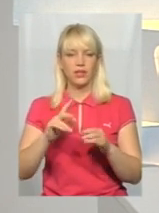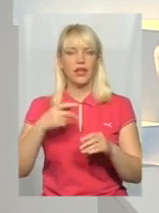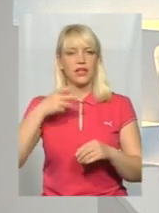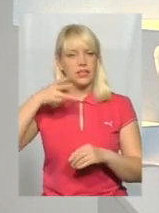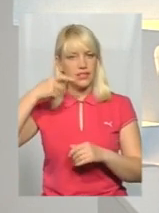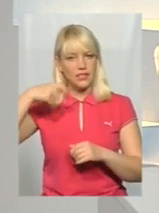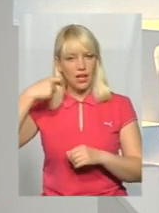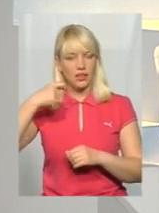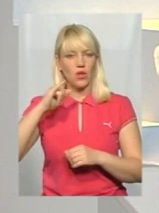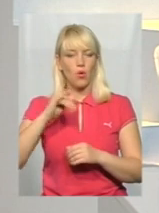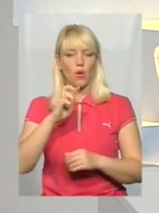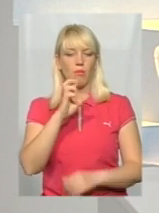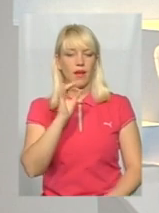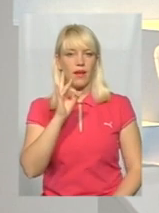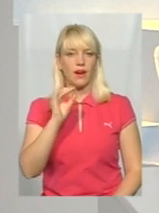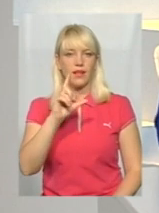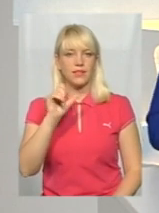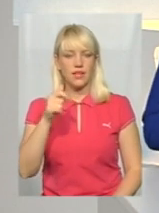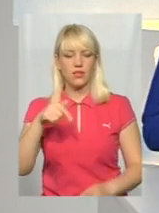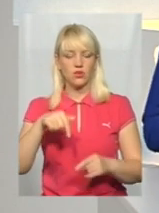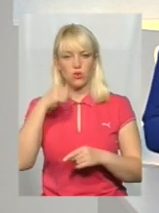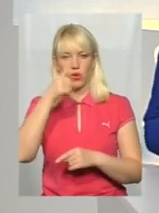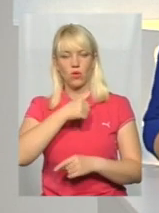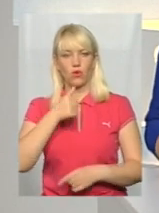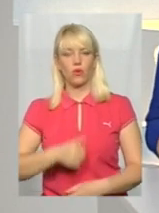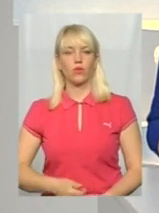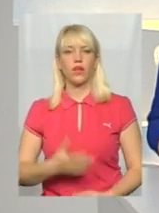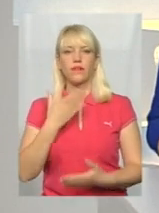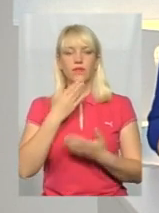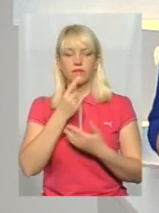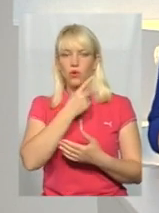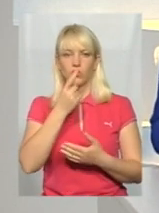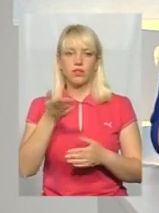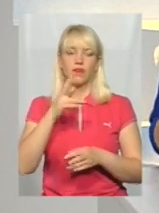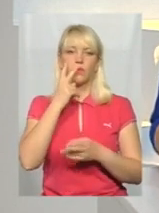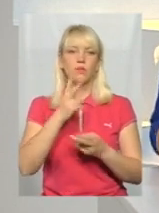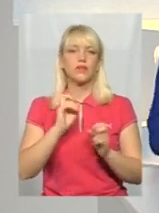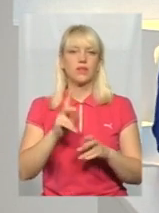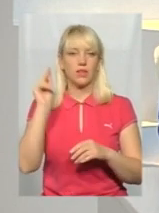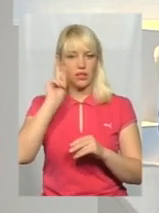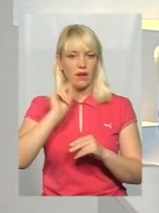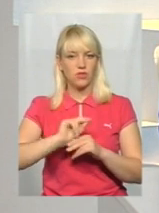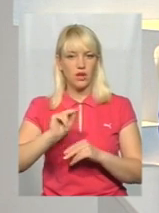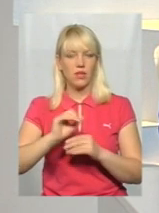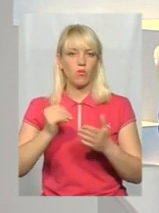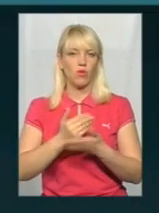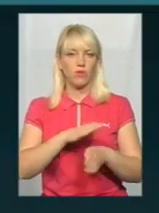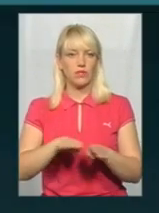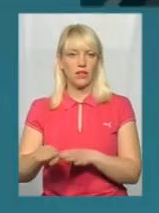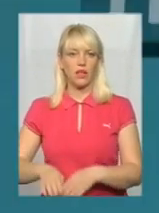березні цього року. Отож, на свої очі давайте побачимо, як же проходять навчання по новим стандартам.